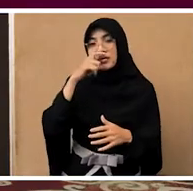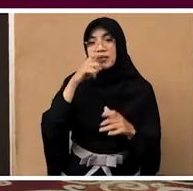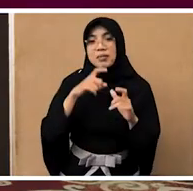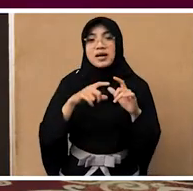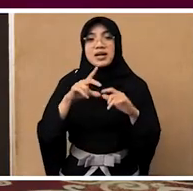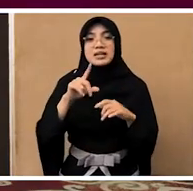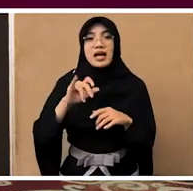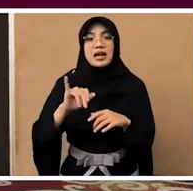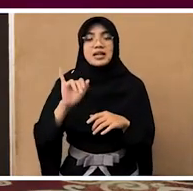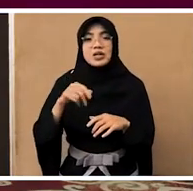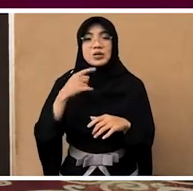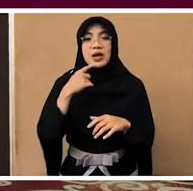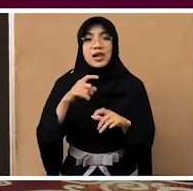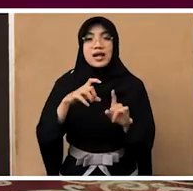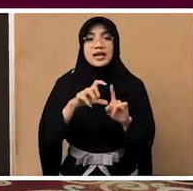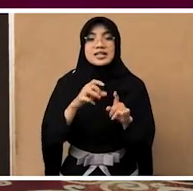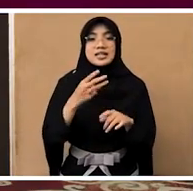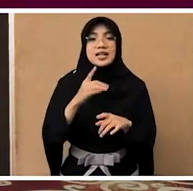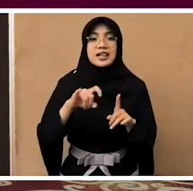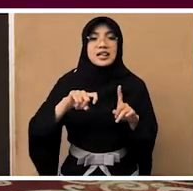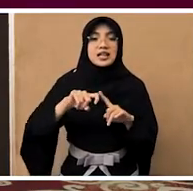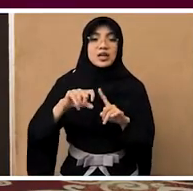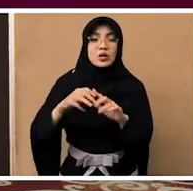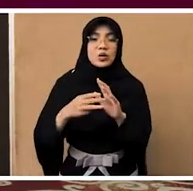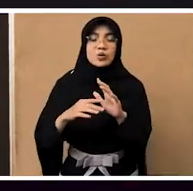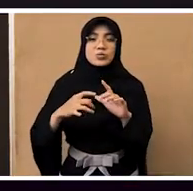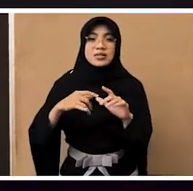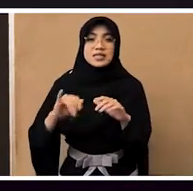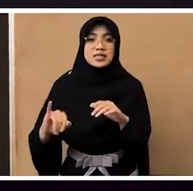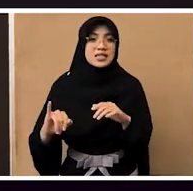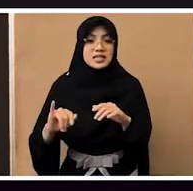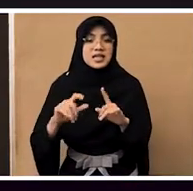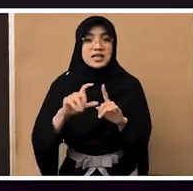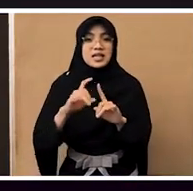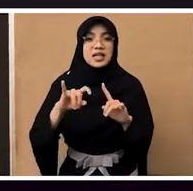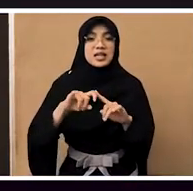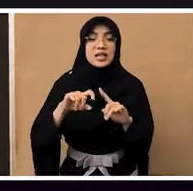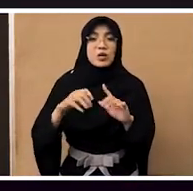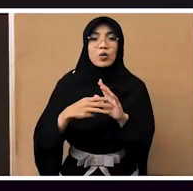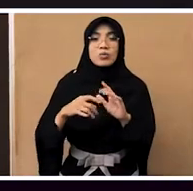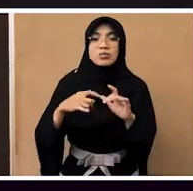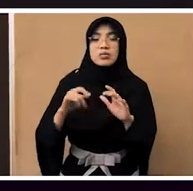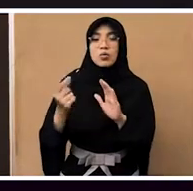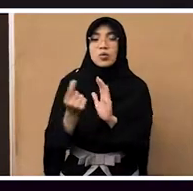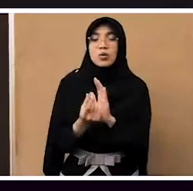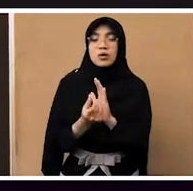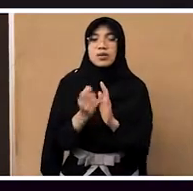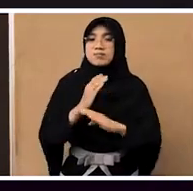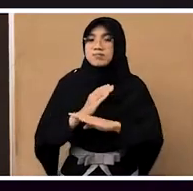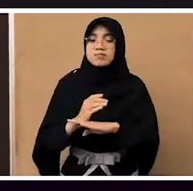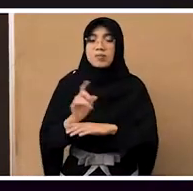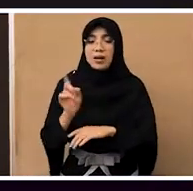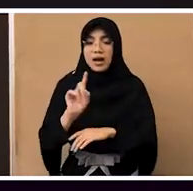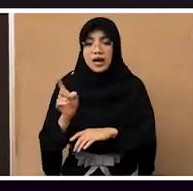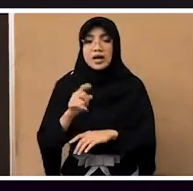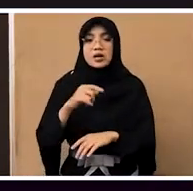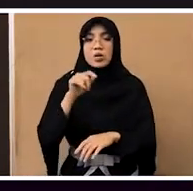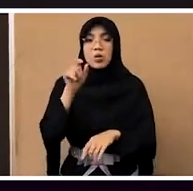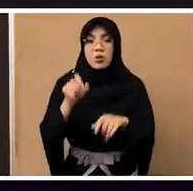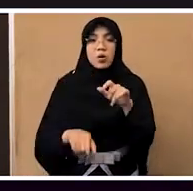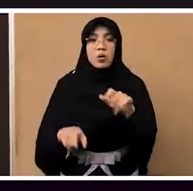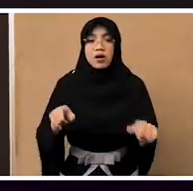tentang delik komisi jadi delik itu hanya bisa dikatakan di like komisi kalau undang-undang melarang setiap orang yang